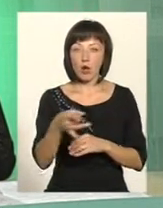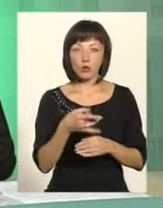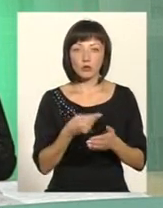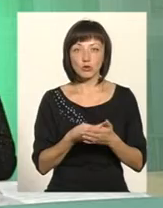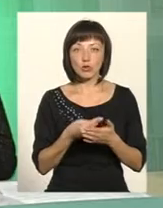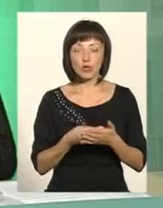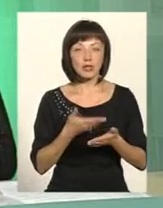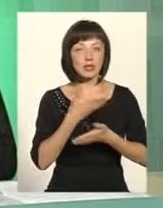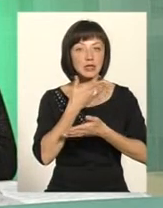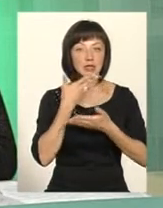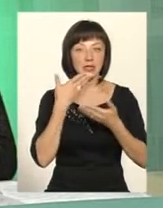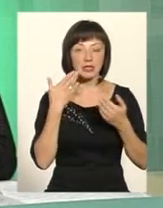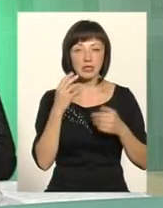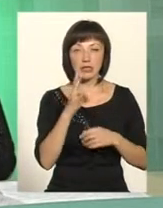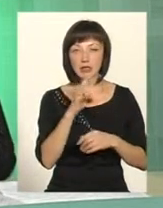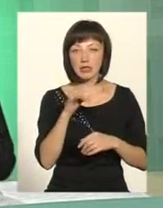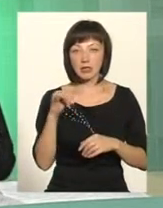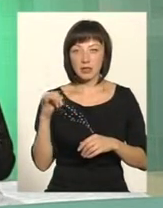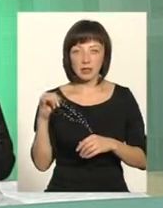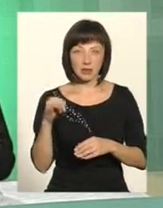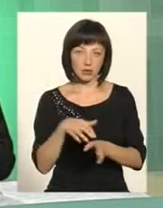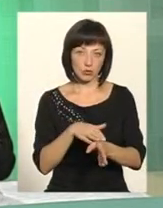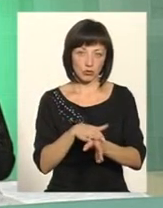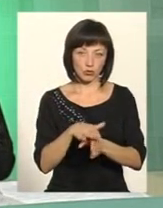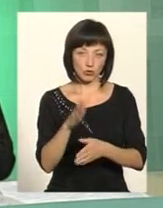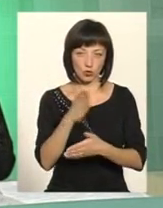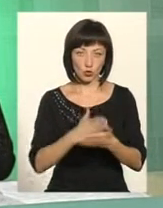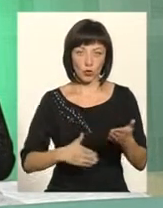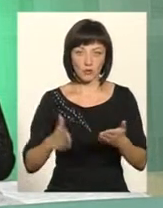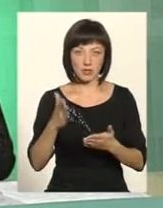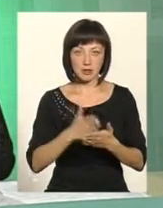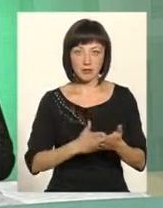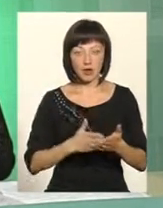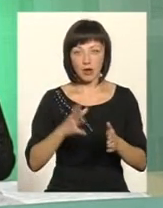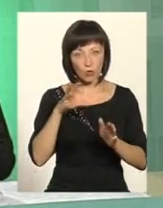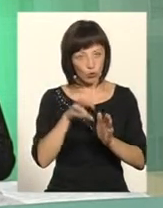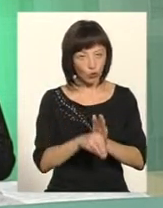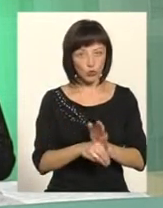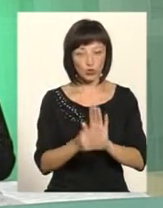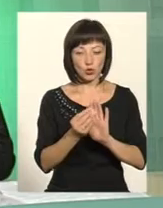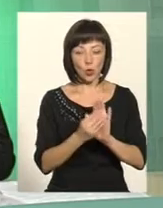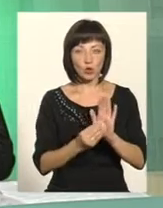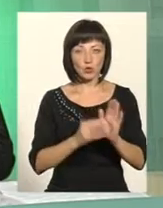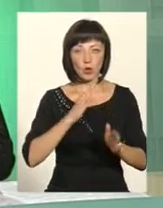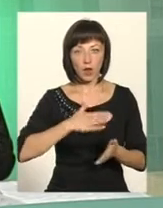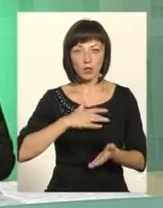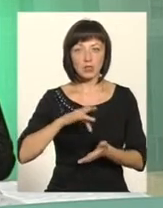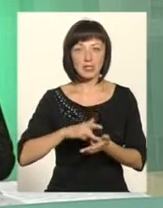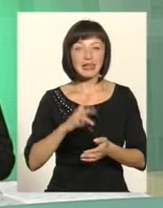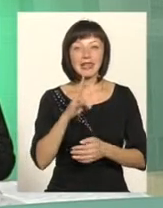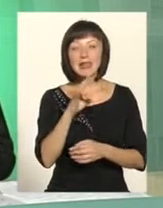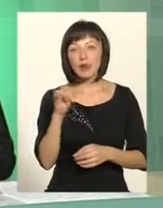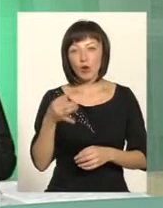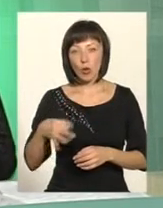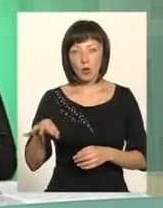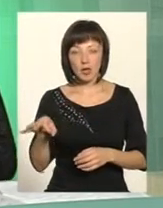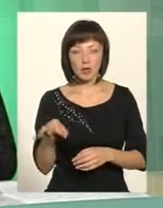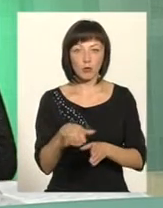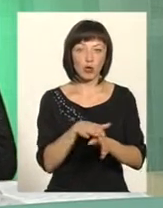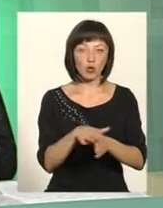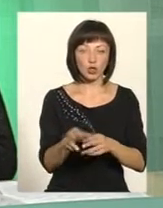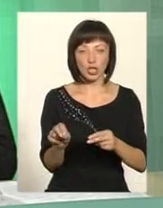не закладено на капітальні видатки абсолютно. Тобто в структурі кошторису центру немає гривні, щоб провести поточний чи